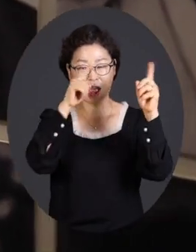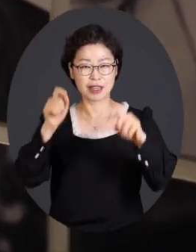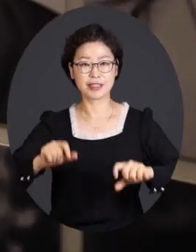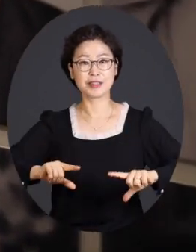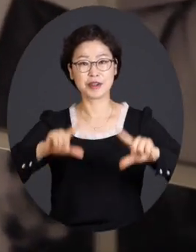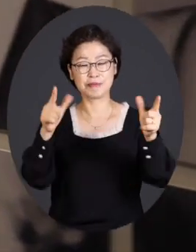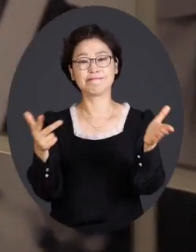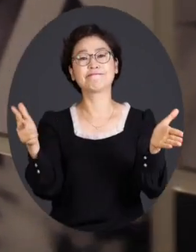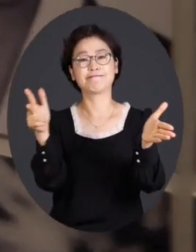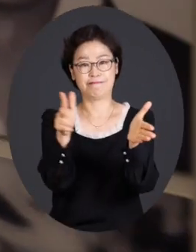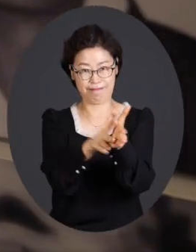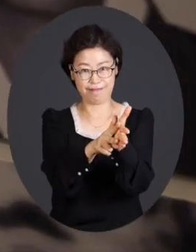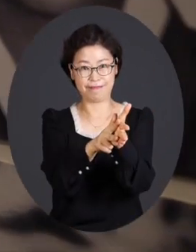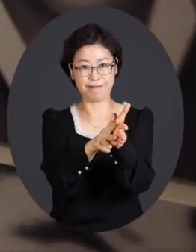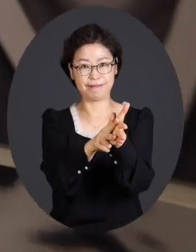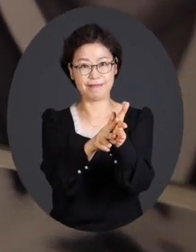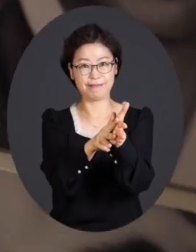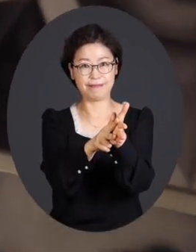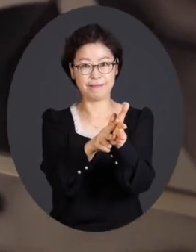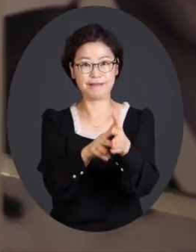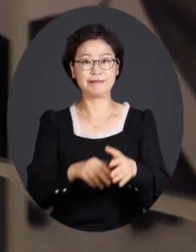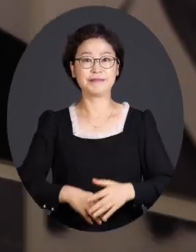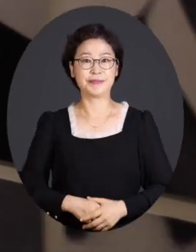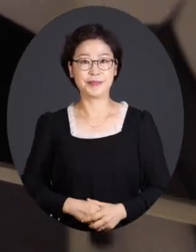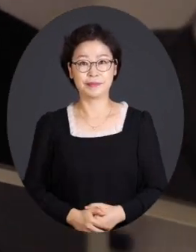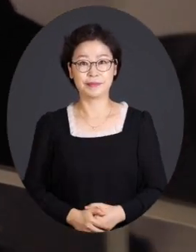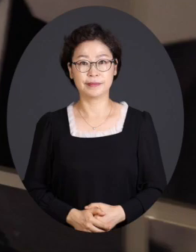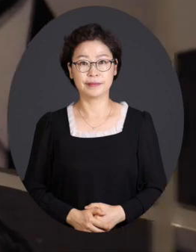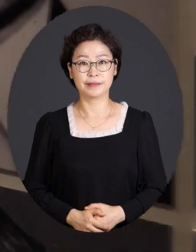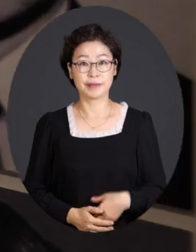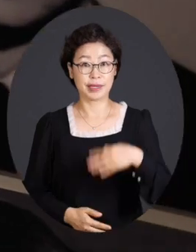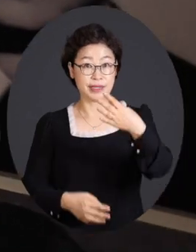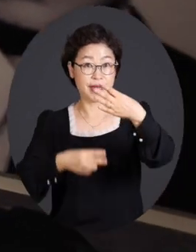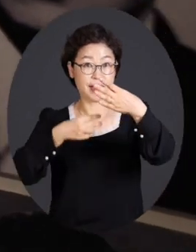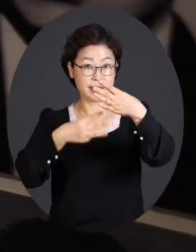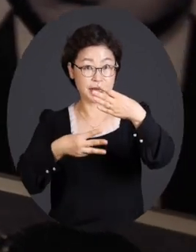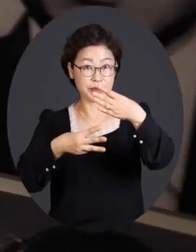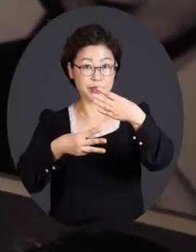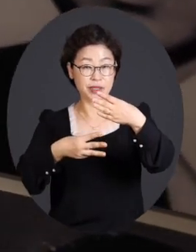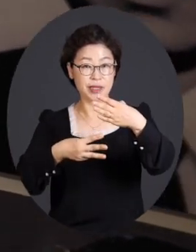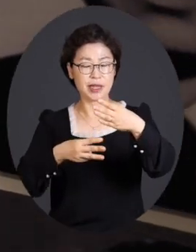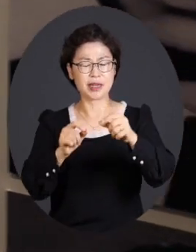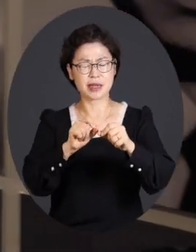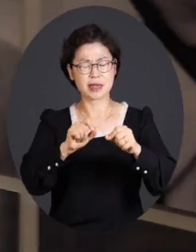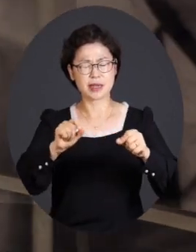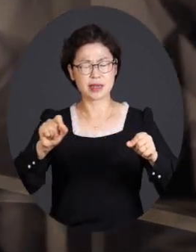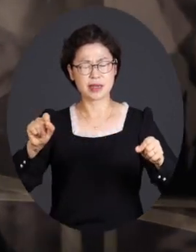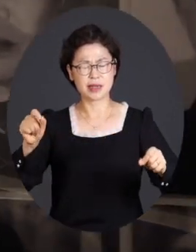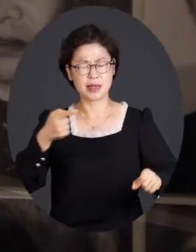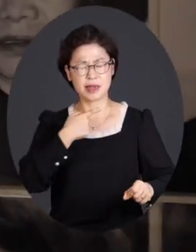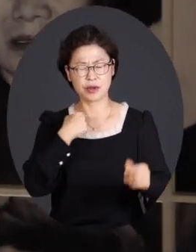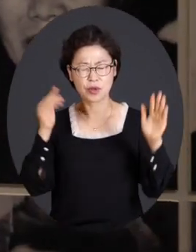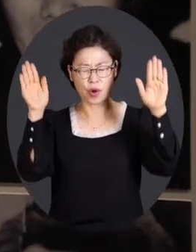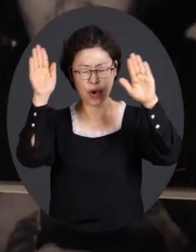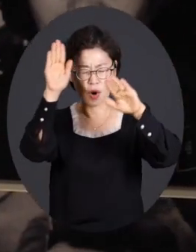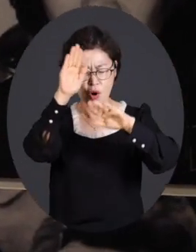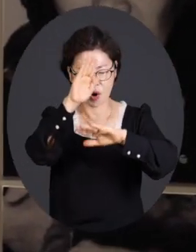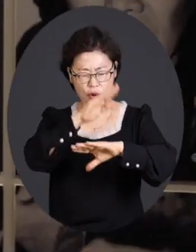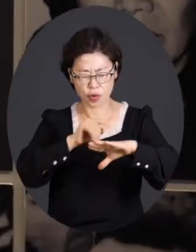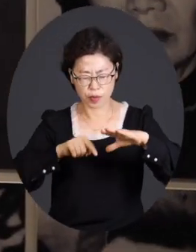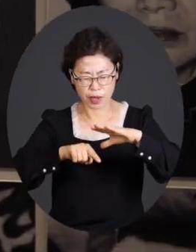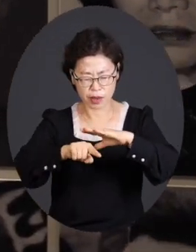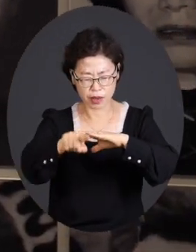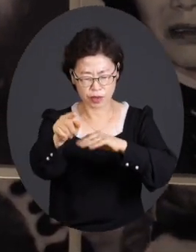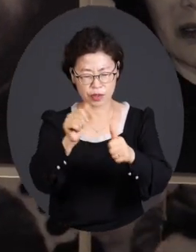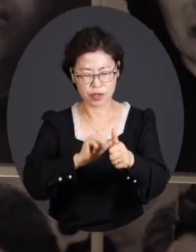먼저 꿈을 꾸었다는 4.3은 길었던 어둠의 터널을 지나 진실과 화해의 빛을